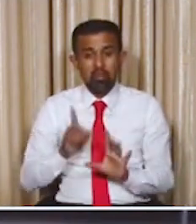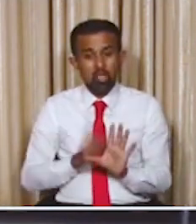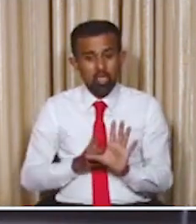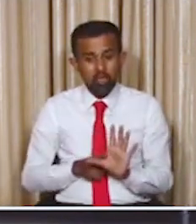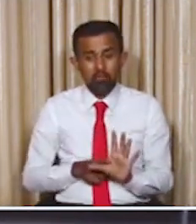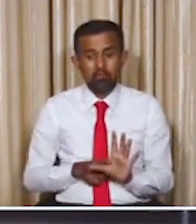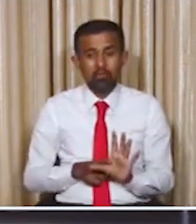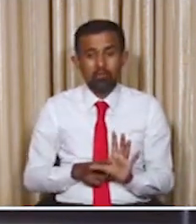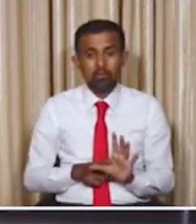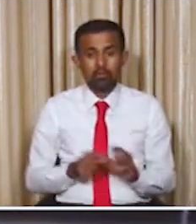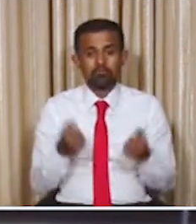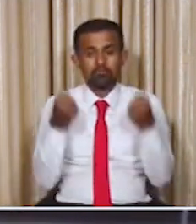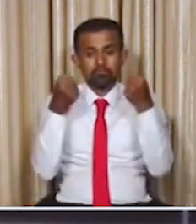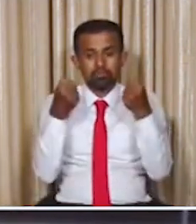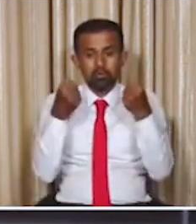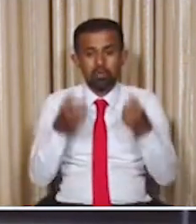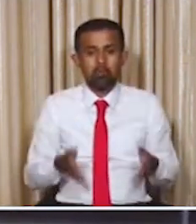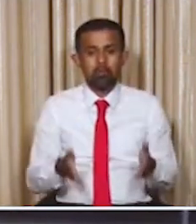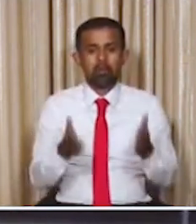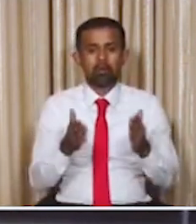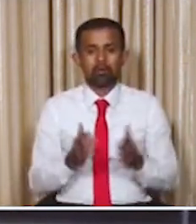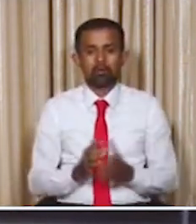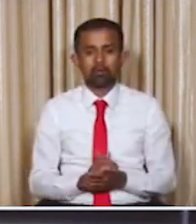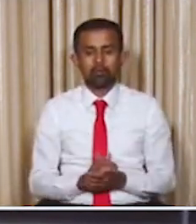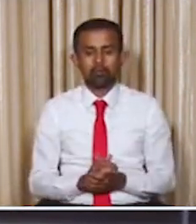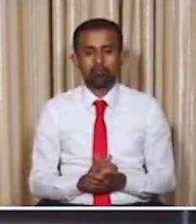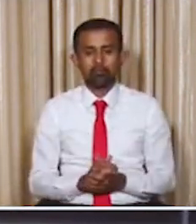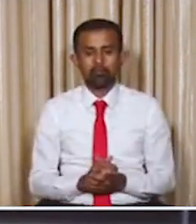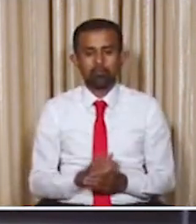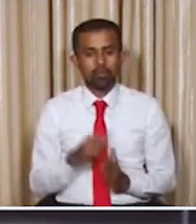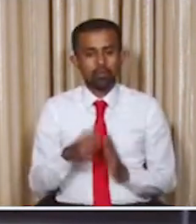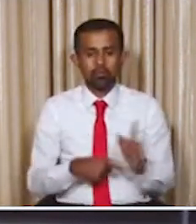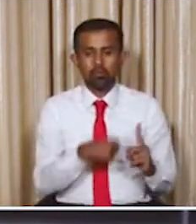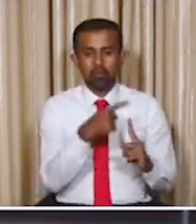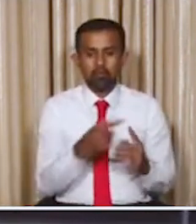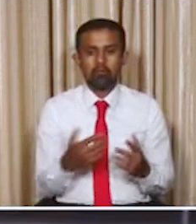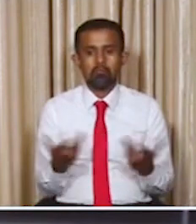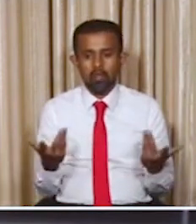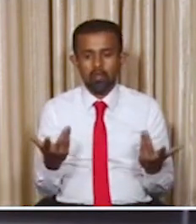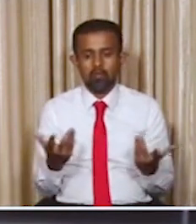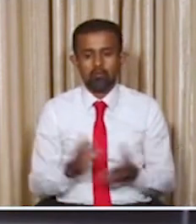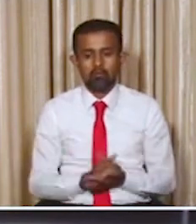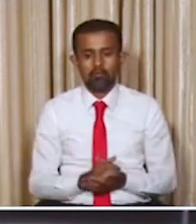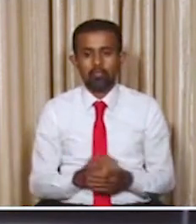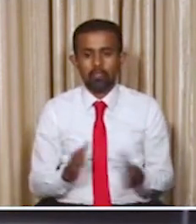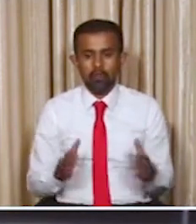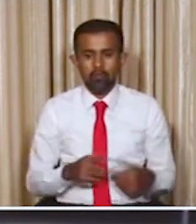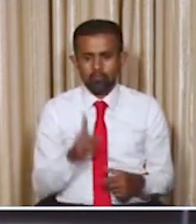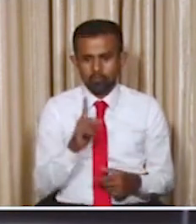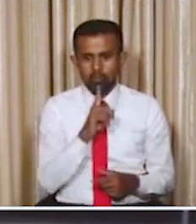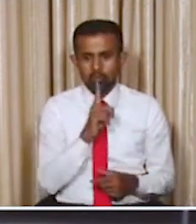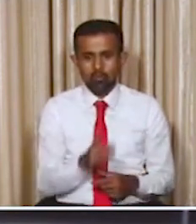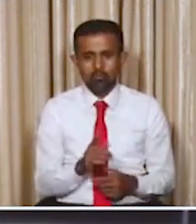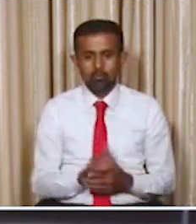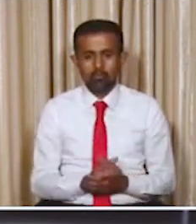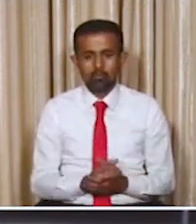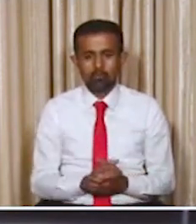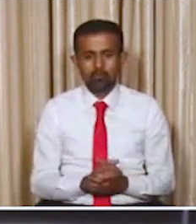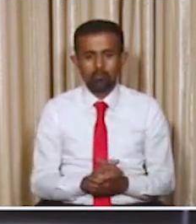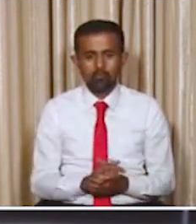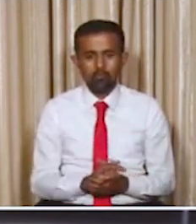දෙයකටම බෝඩ් අල්ලගෙන පාරට බහින එක. එතකොට මේ රට කරන්න බෑ. මම තව දෙයක් කියන්න කැමතියි. අපේ මේ